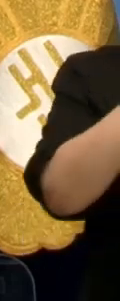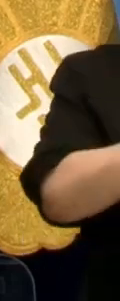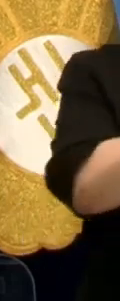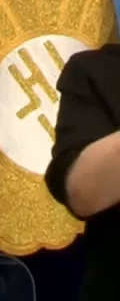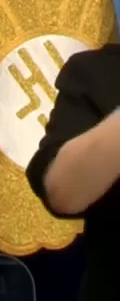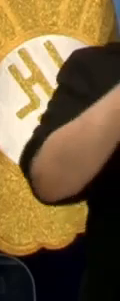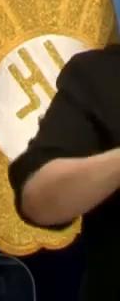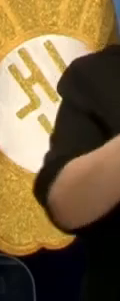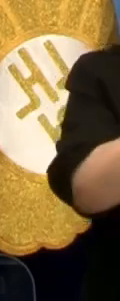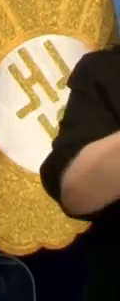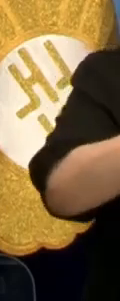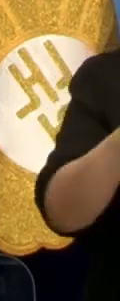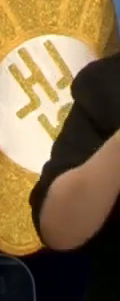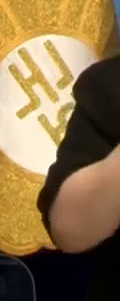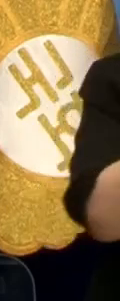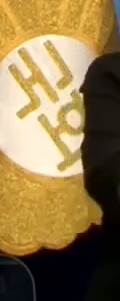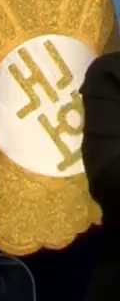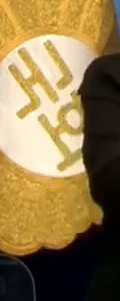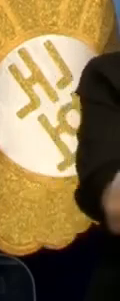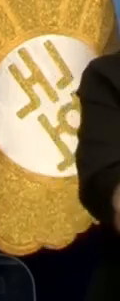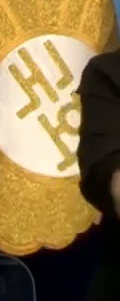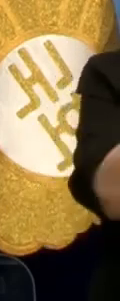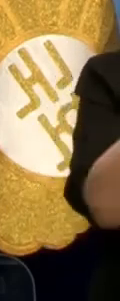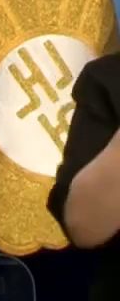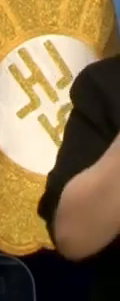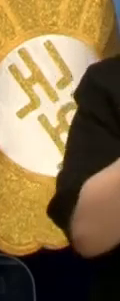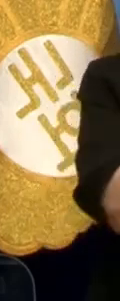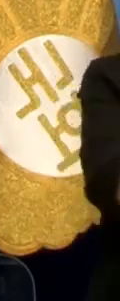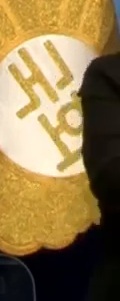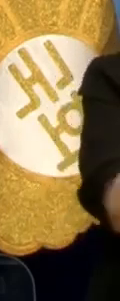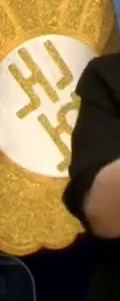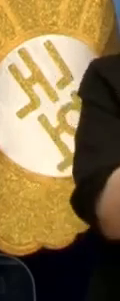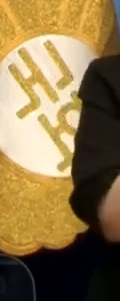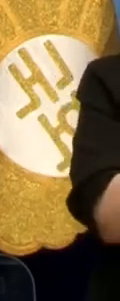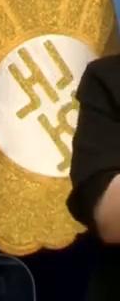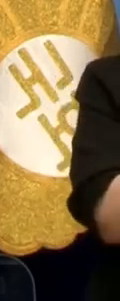불평등 문제를 해결하고 지속 가능한 공동체 유지를 위해서